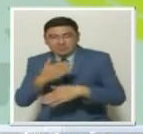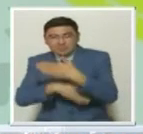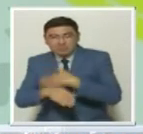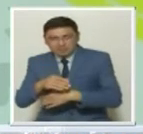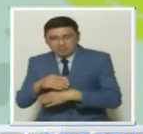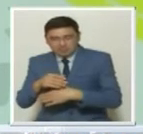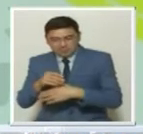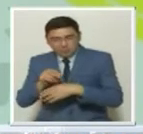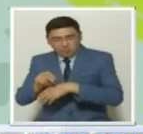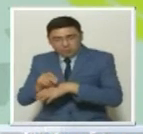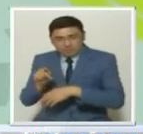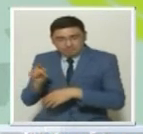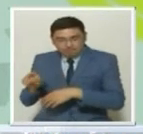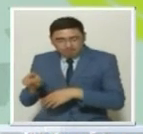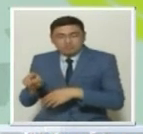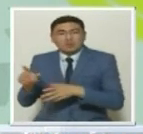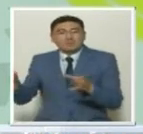детьми, это специалисты,